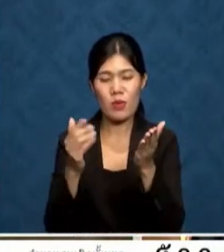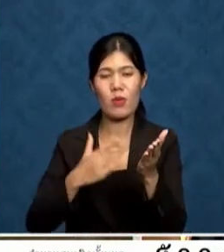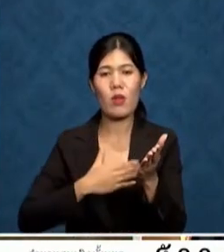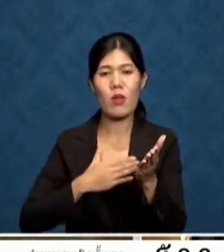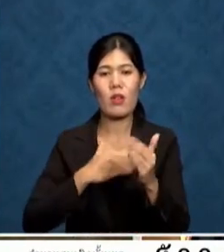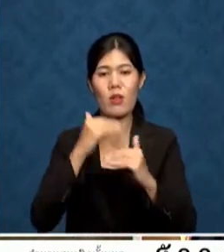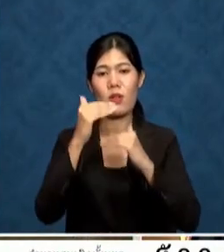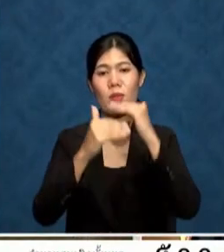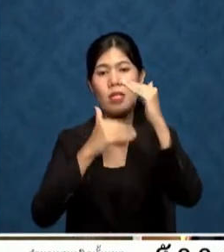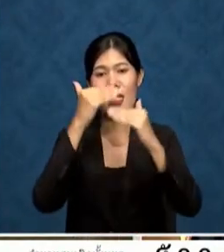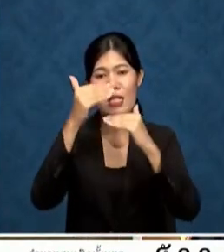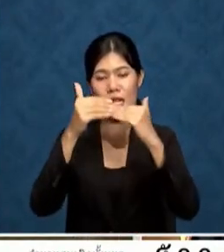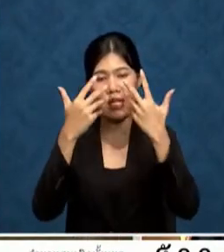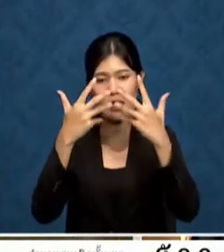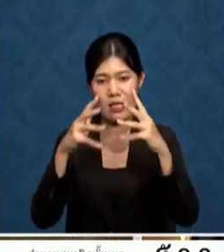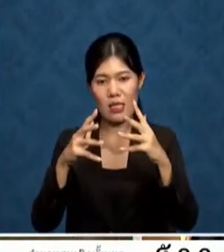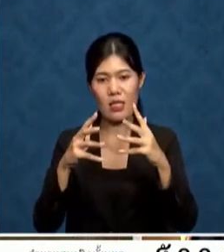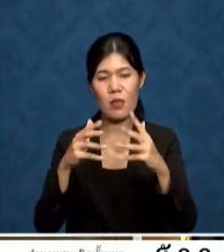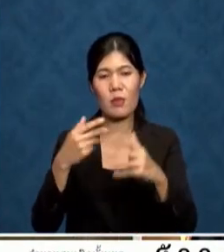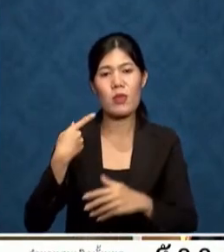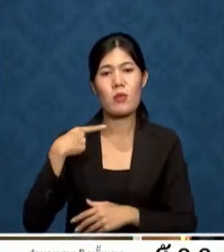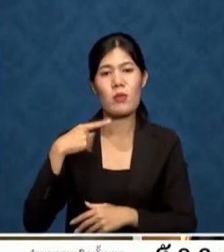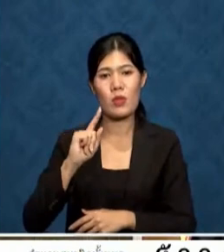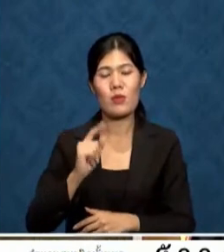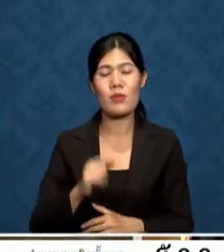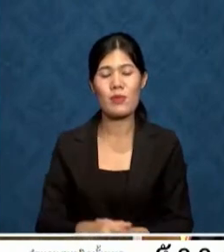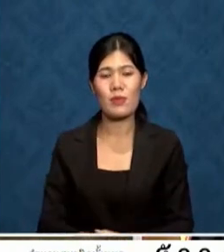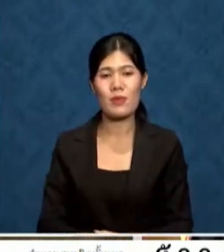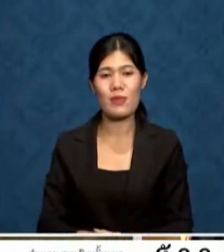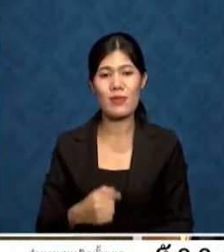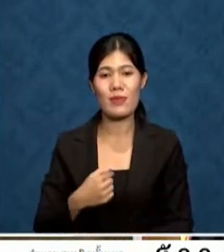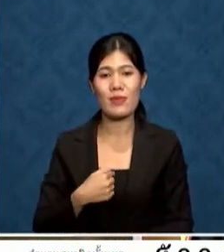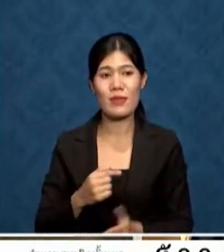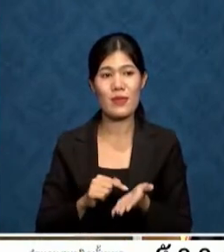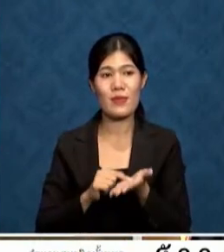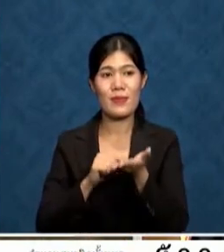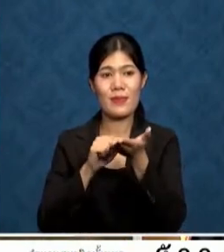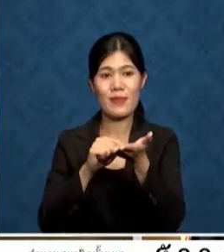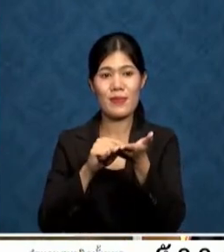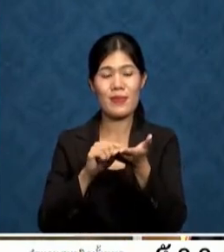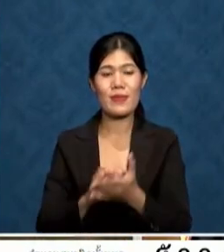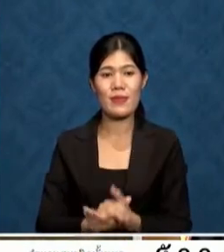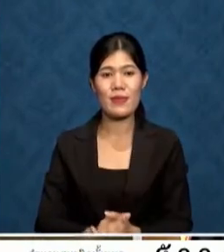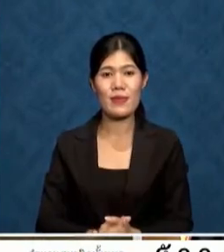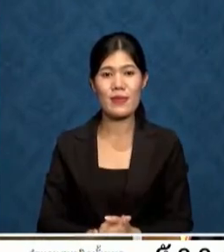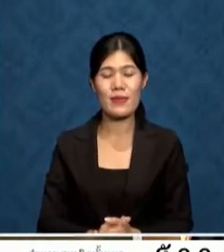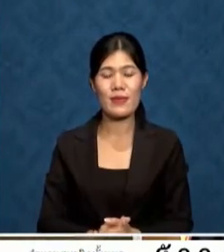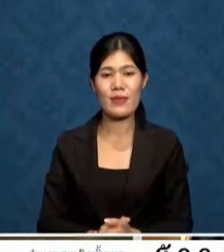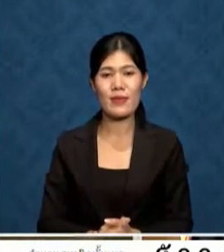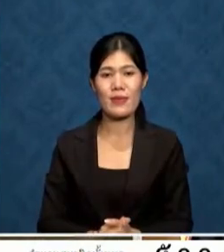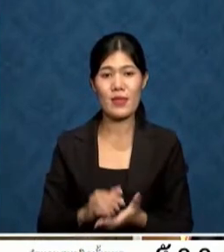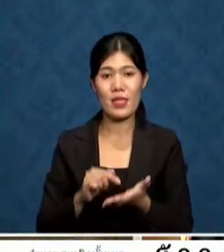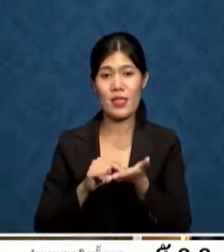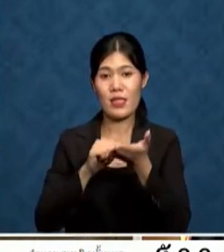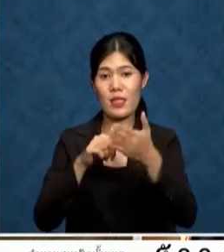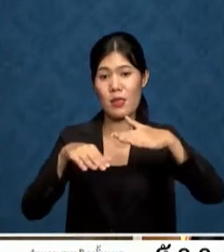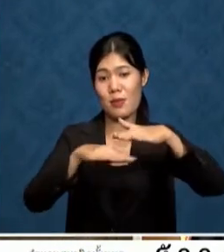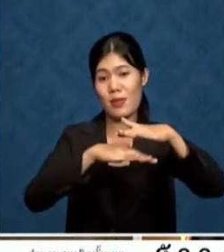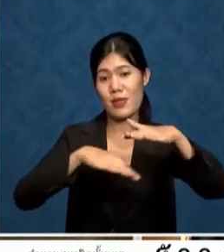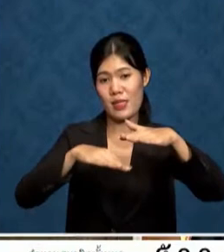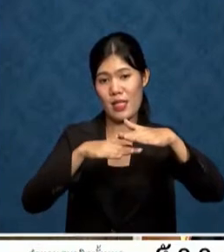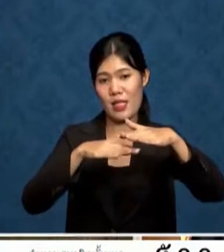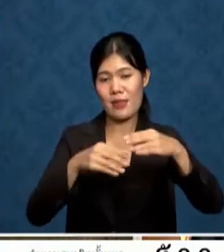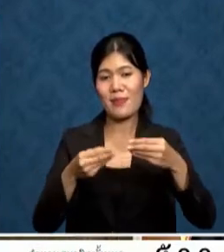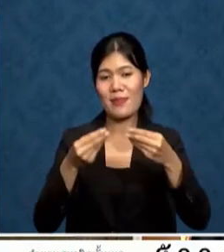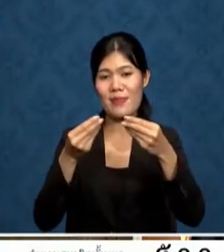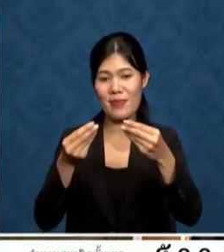มูลค่าเพิ่มเช่นเดียวกันในกานี้พวกเราก็มีข้อเสนอนะครับข้อเสนอนี้ก็เป็นข้อเสนอขั้นพื้นฐานสุดๆพื้น